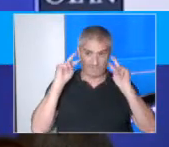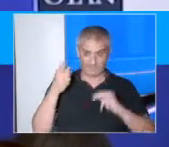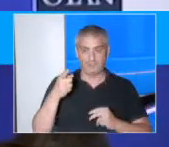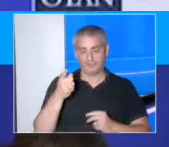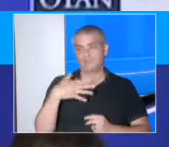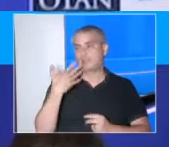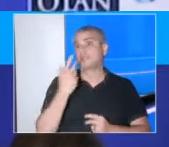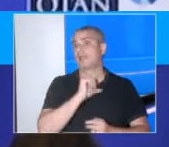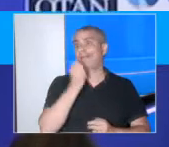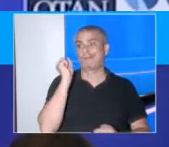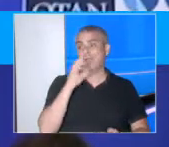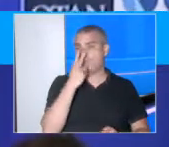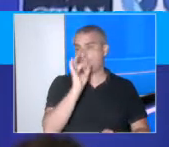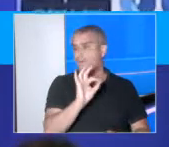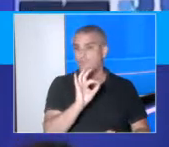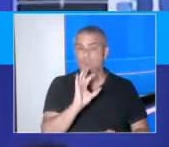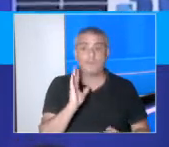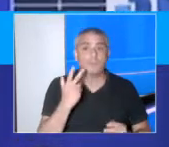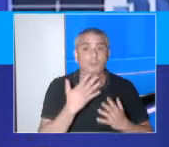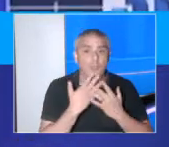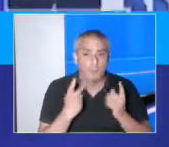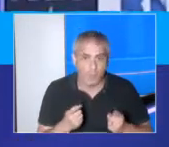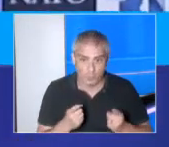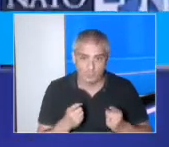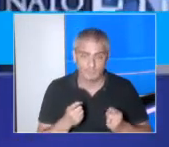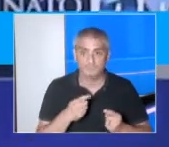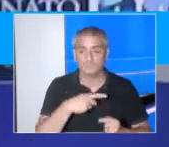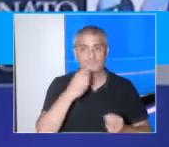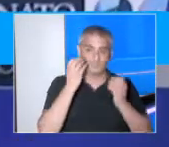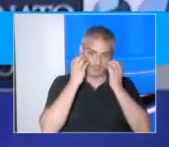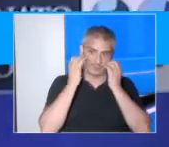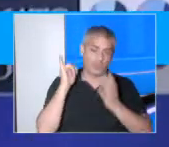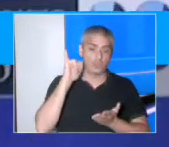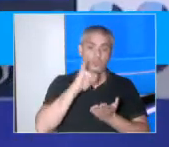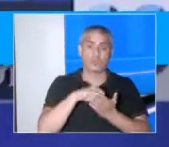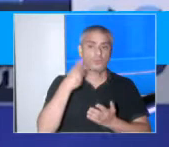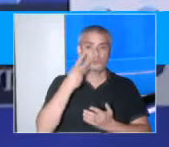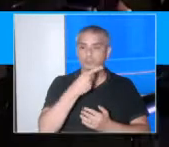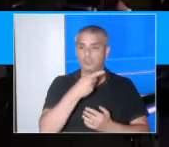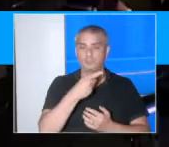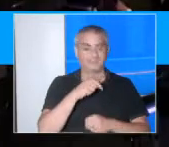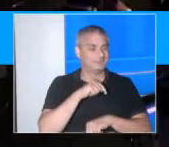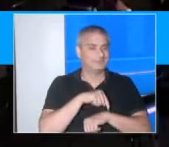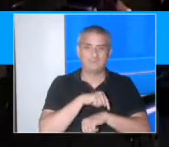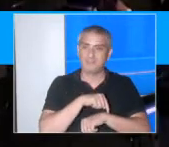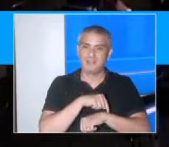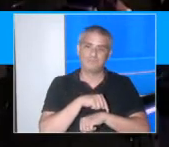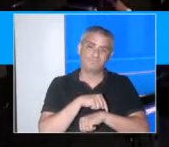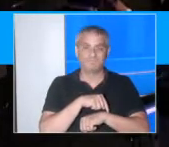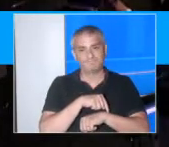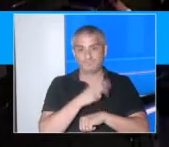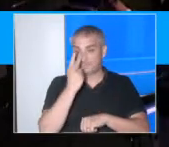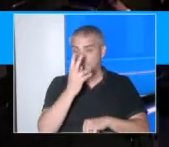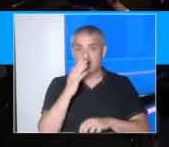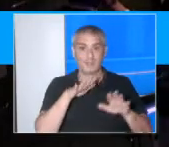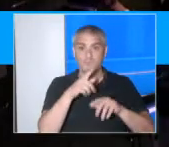כמובן יהיה הדבר הגרוע ביותר מבחינתו. מה שברור הוא שנפתלי בנט נוחת בוושינגטון ברגע